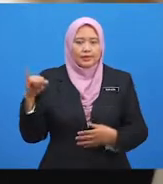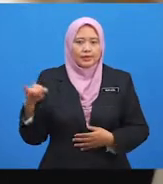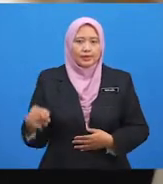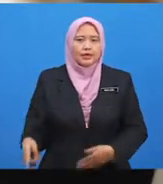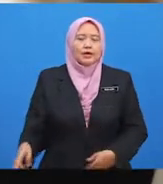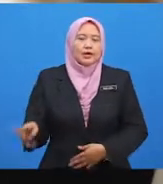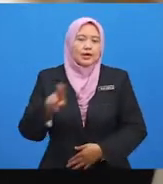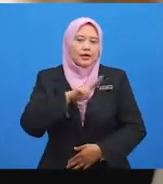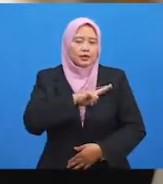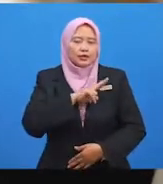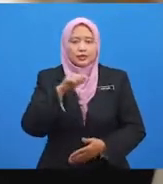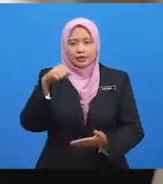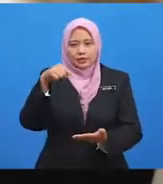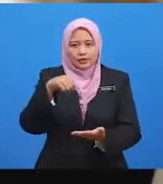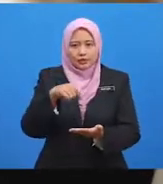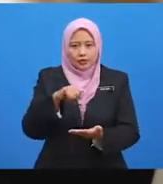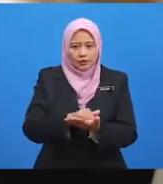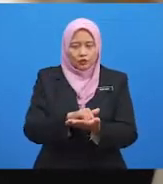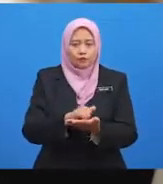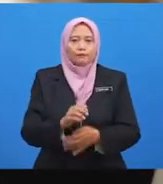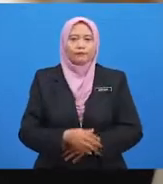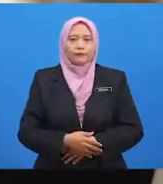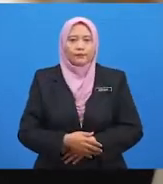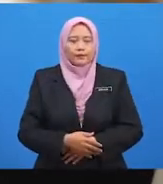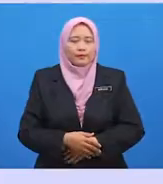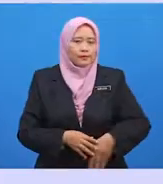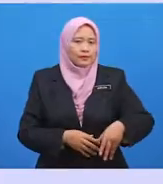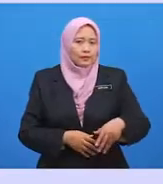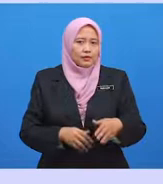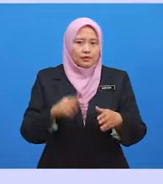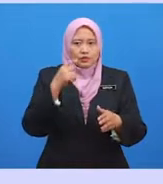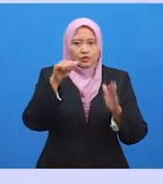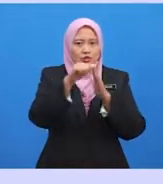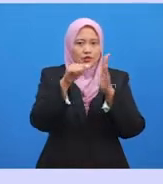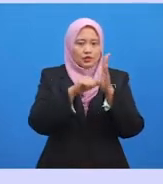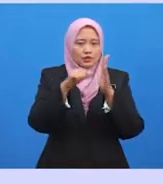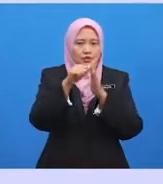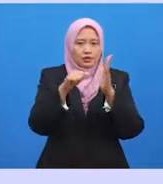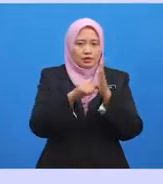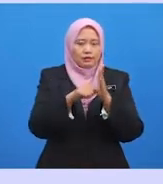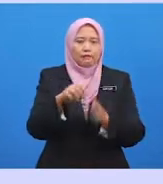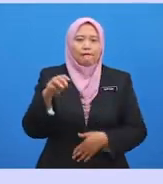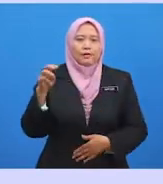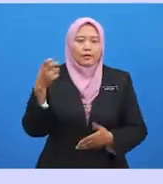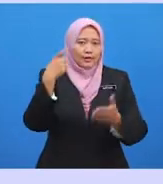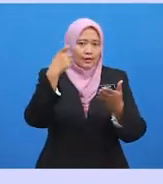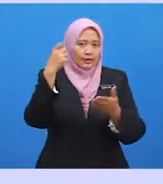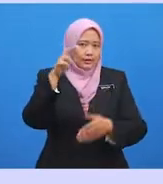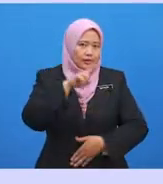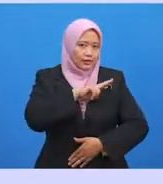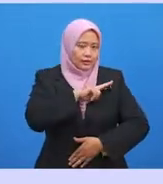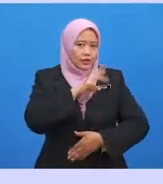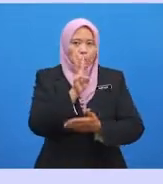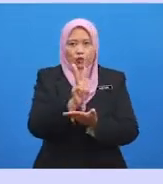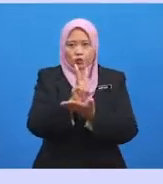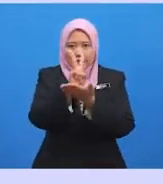Ayo kita lihat pules sarat bagi mauku atau harta yang diwakafkan antaranya